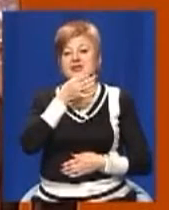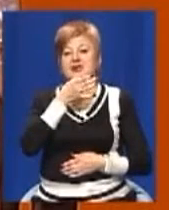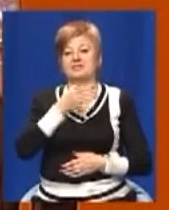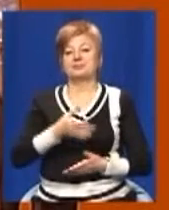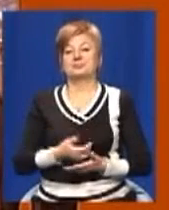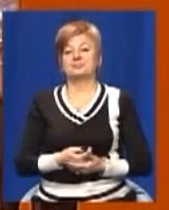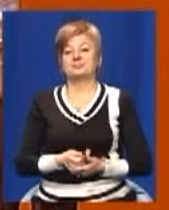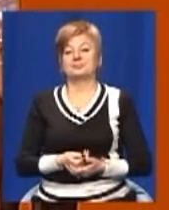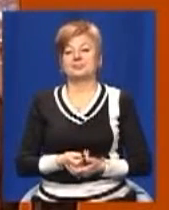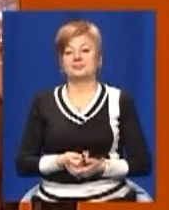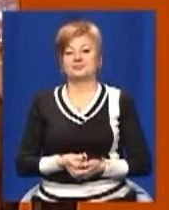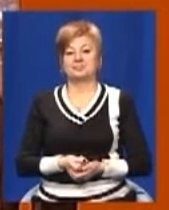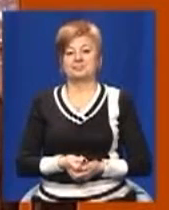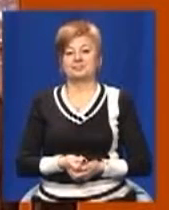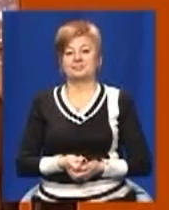подобається